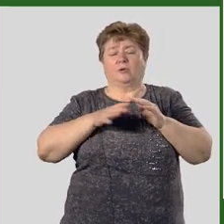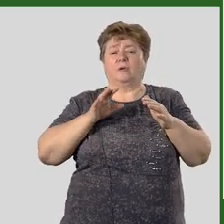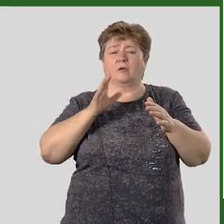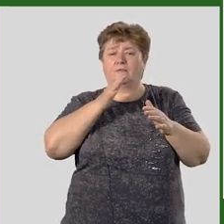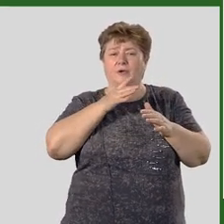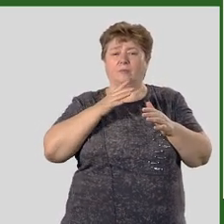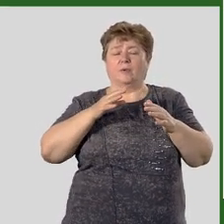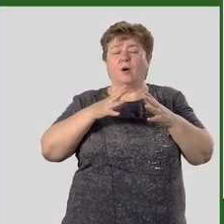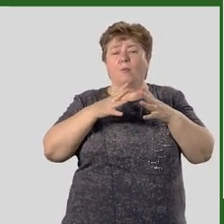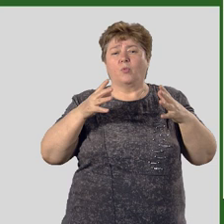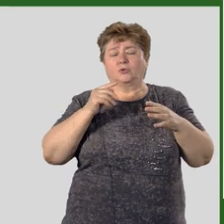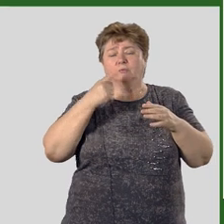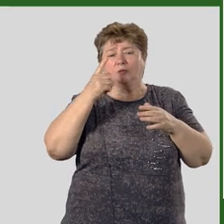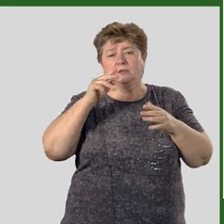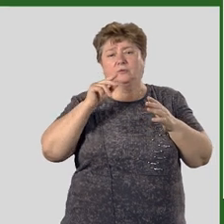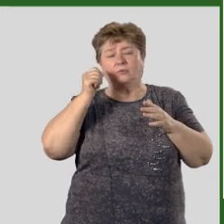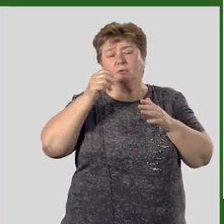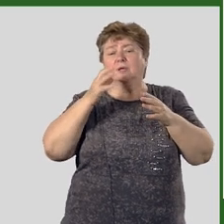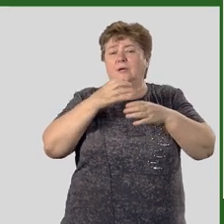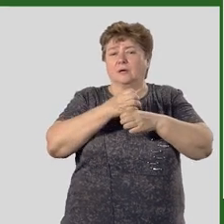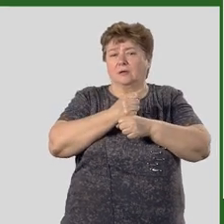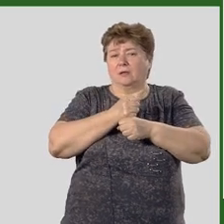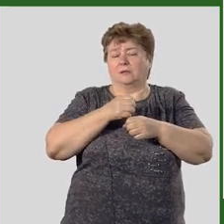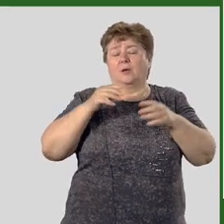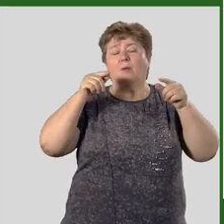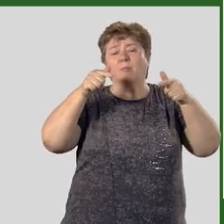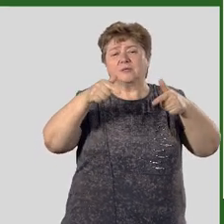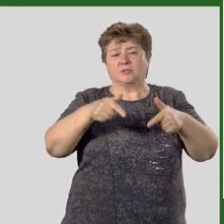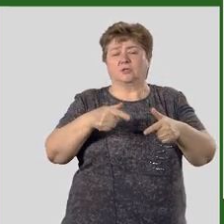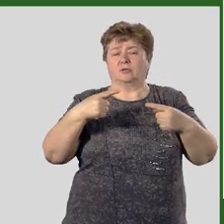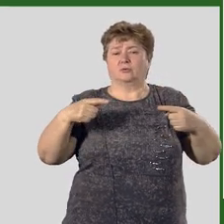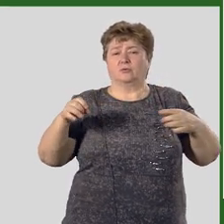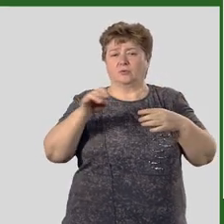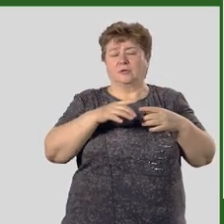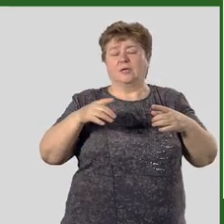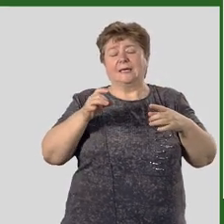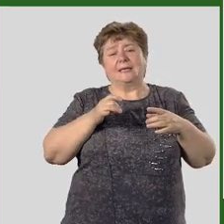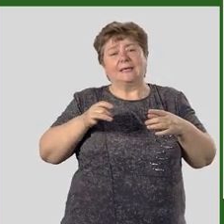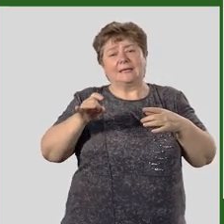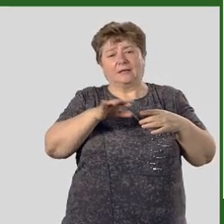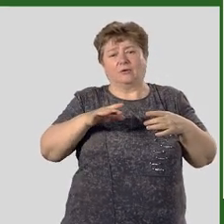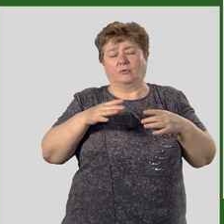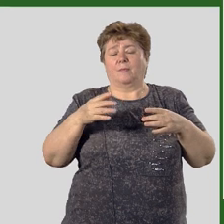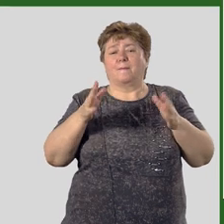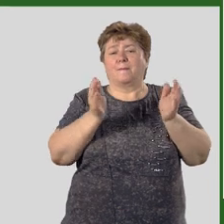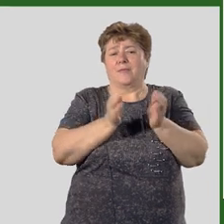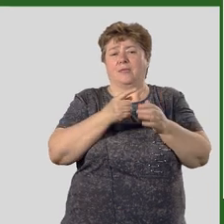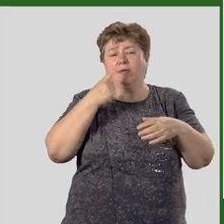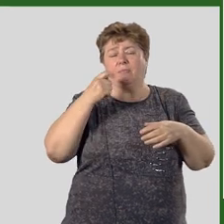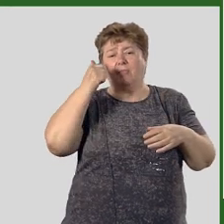год. Краткосрочная миграция, посещение другой страны или региона на срок